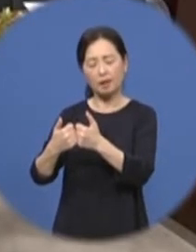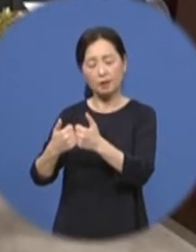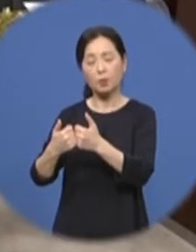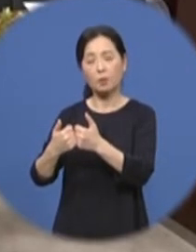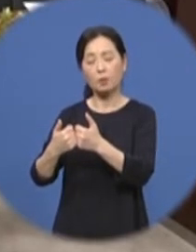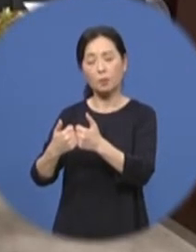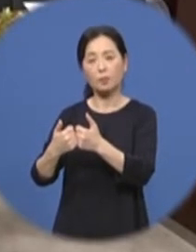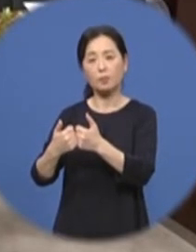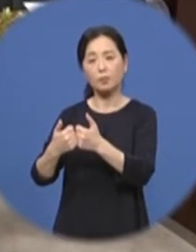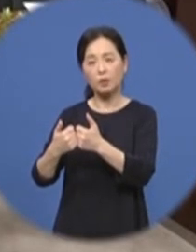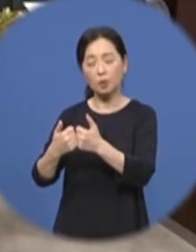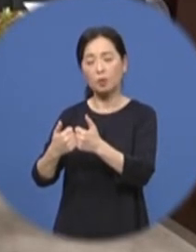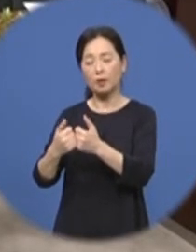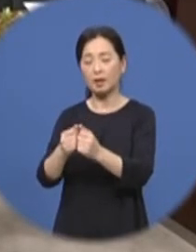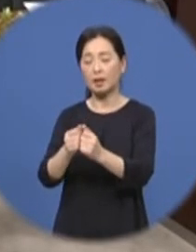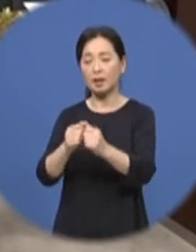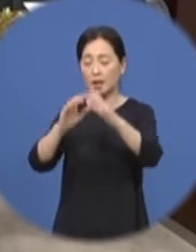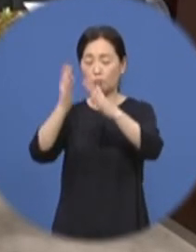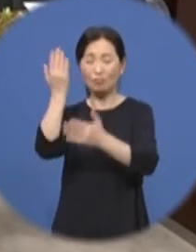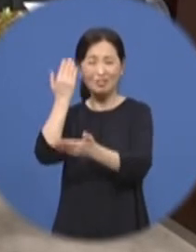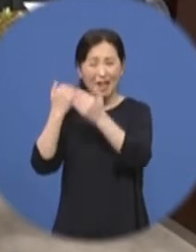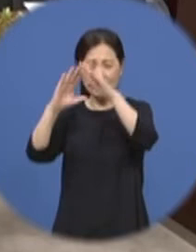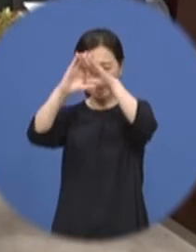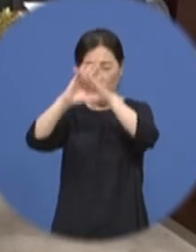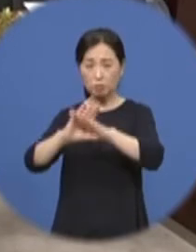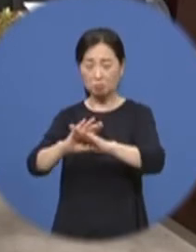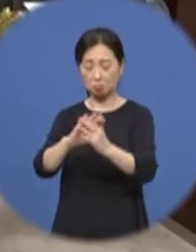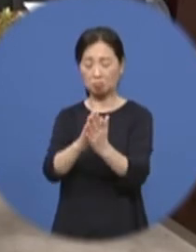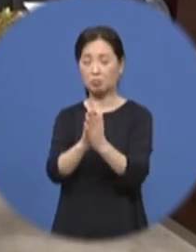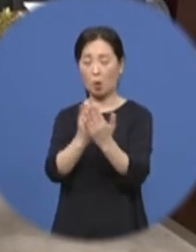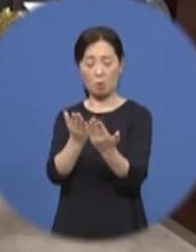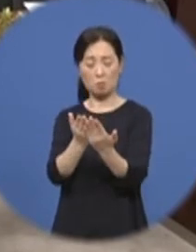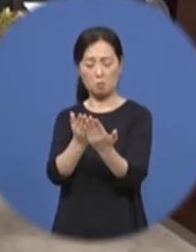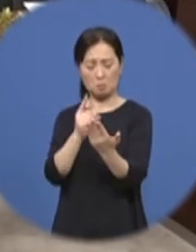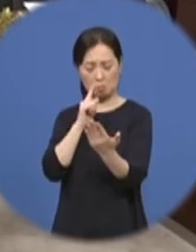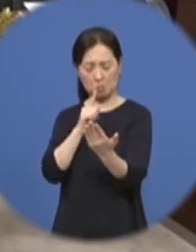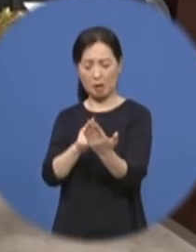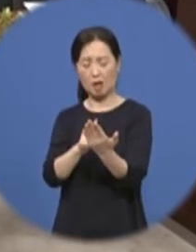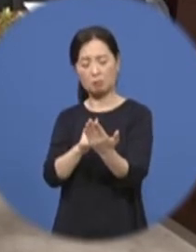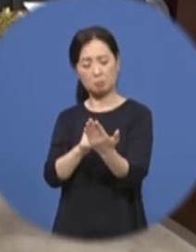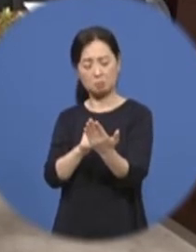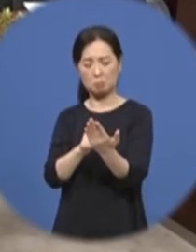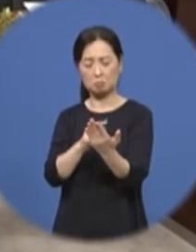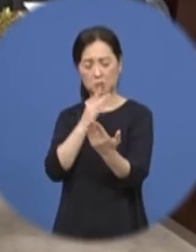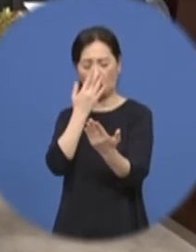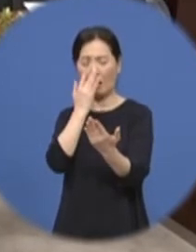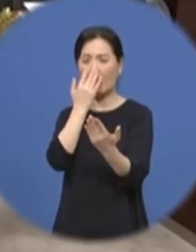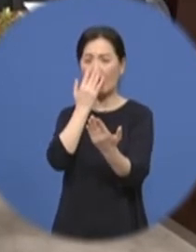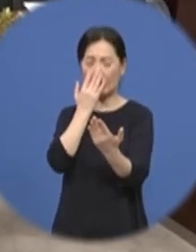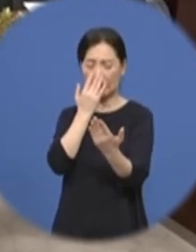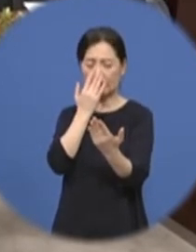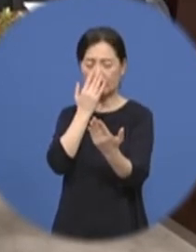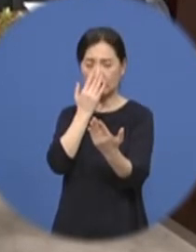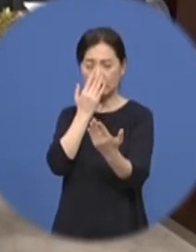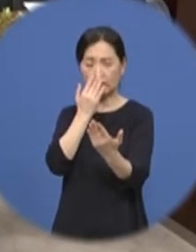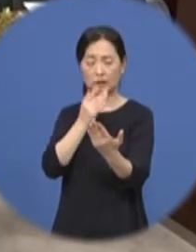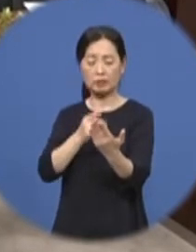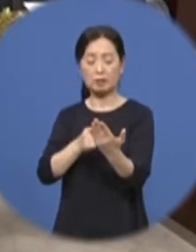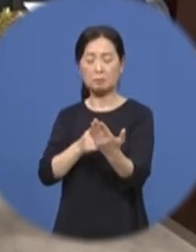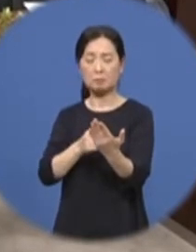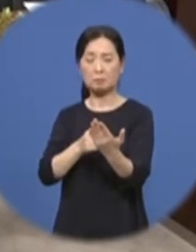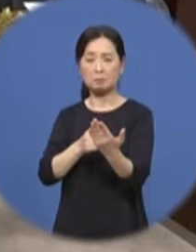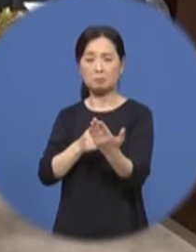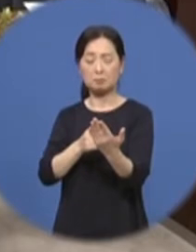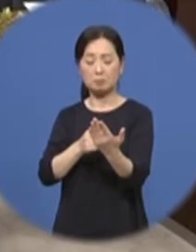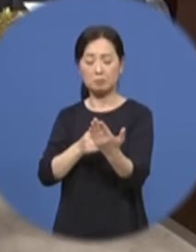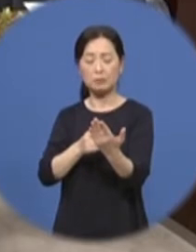い文書だったんです。何が書いてあるか分かんないぐらい昔の文字で、それであの